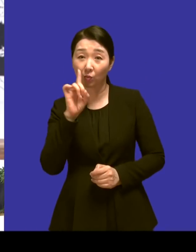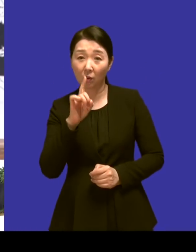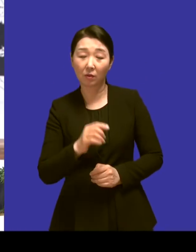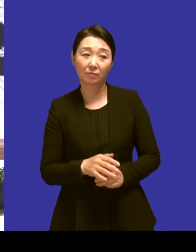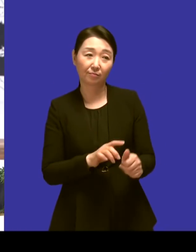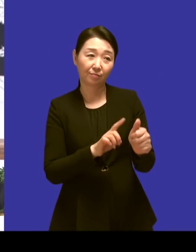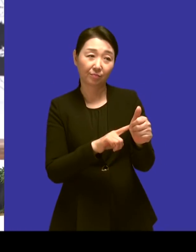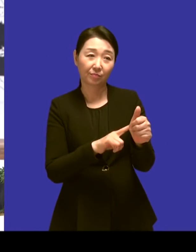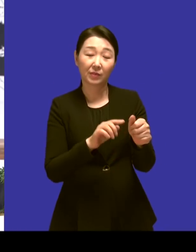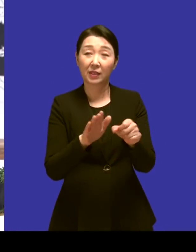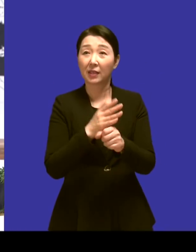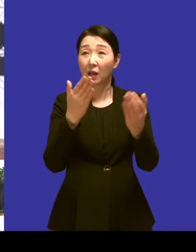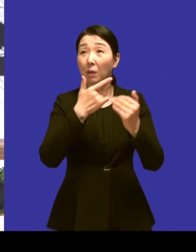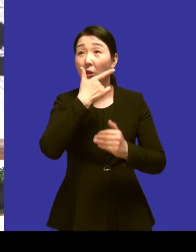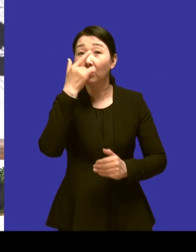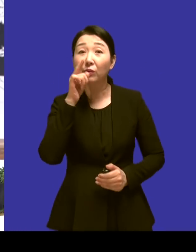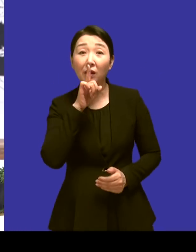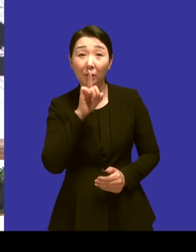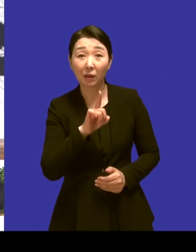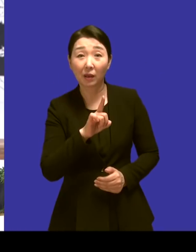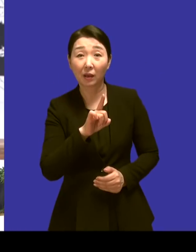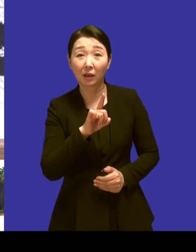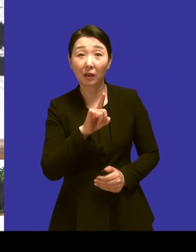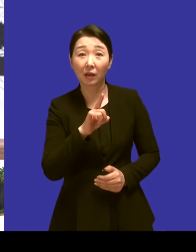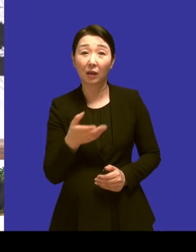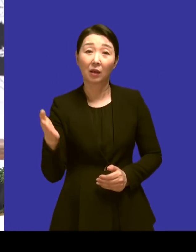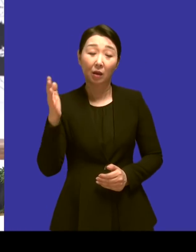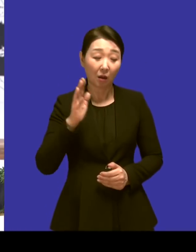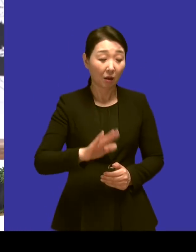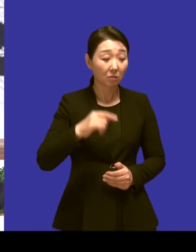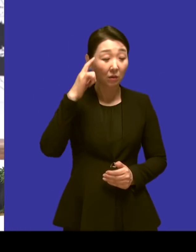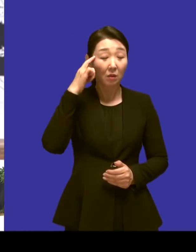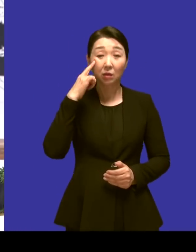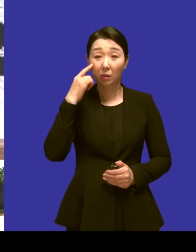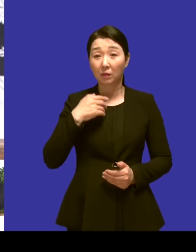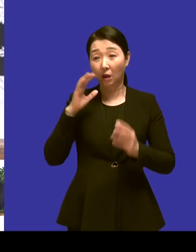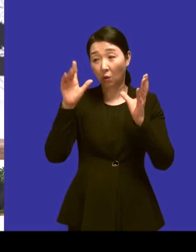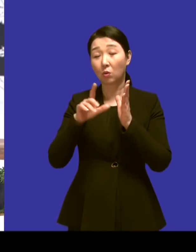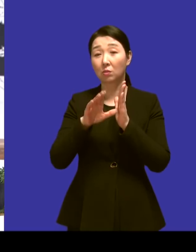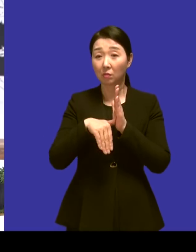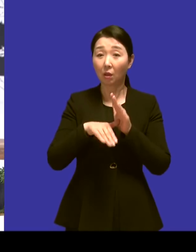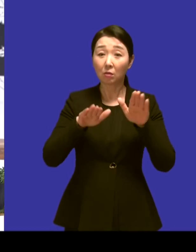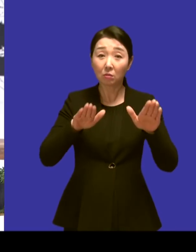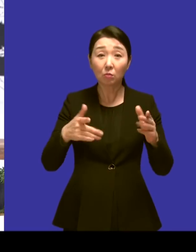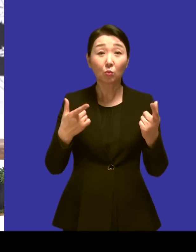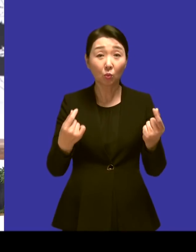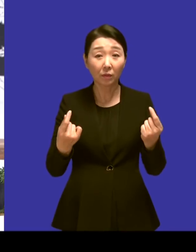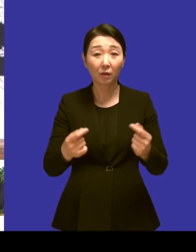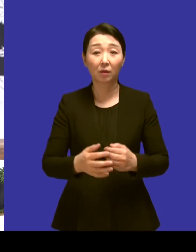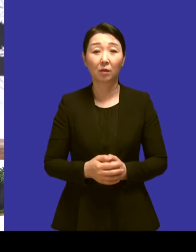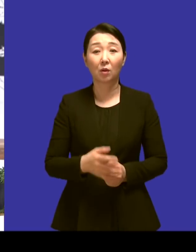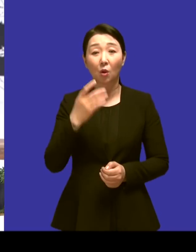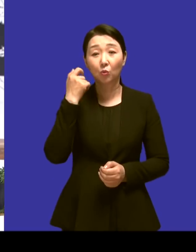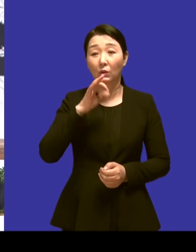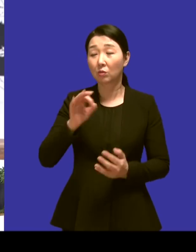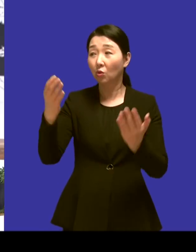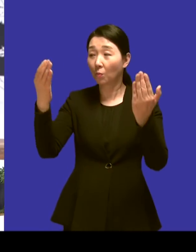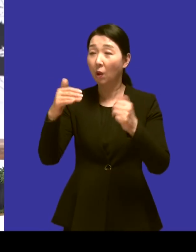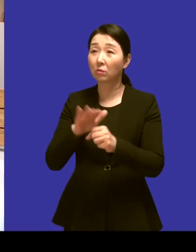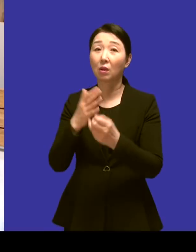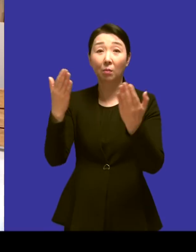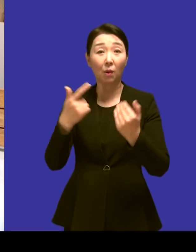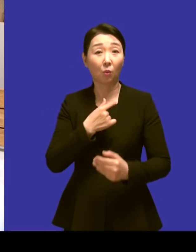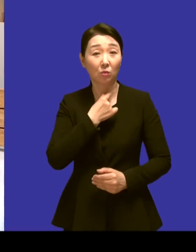대표님께서 애정결핍이라고 하셨잖아요. 근데 생각해보면 저도 어린 시절에도 지금도 물론 그렇고 네. 누군가한테 인정받고